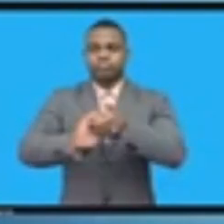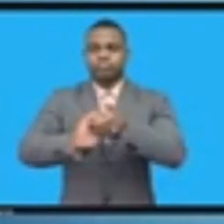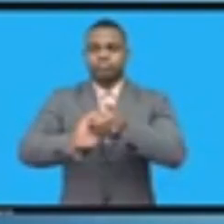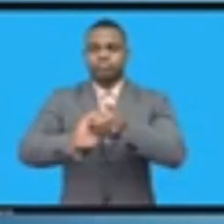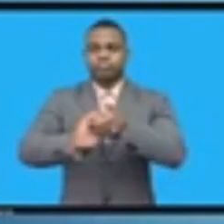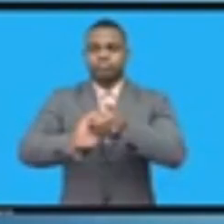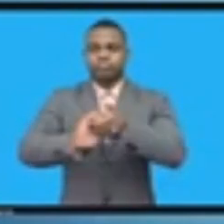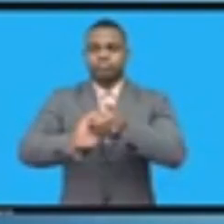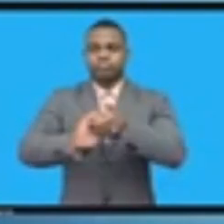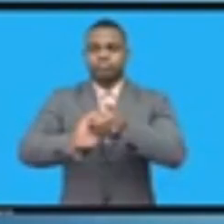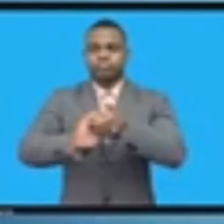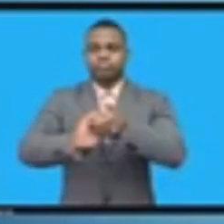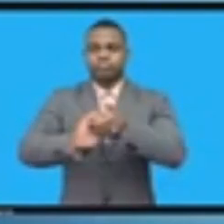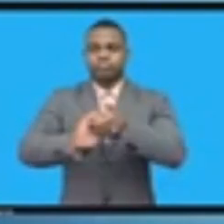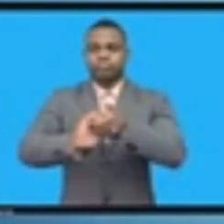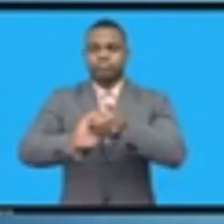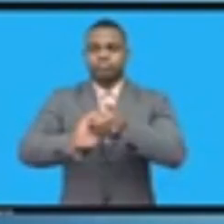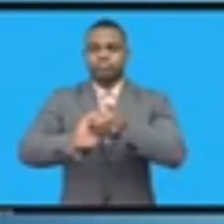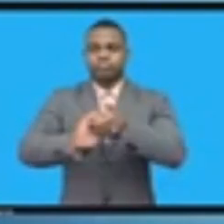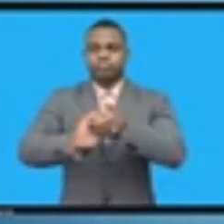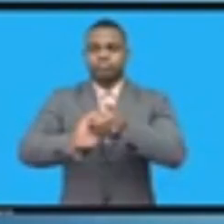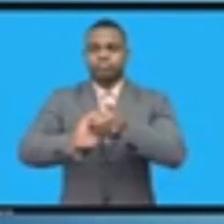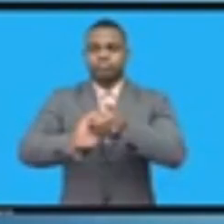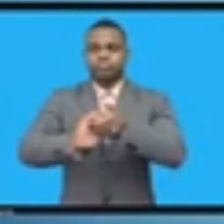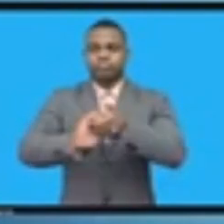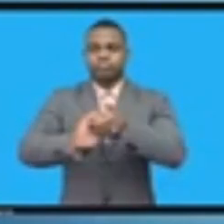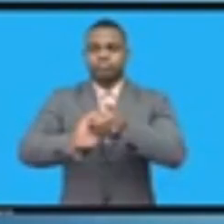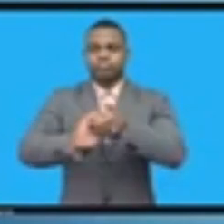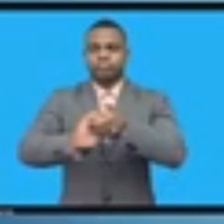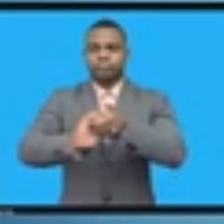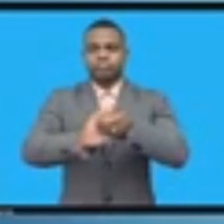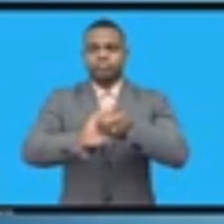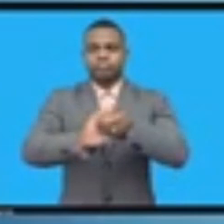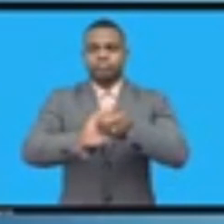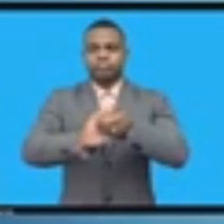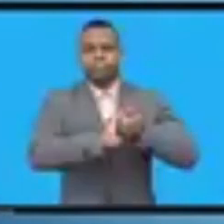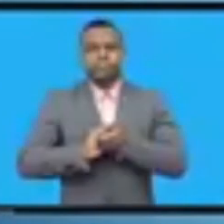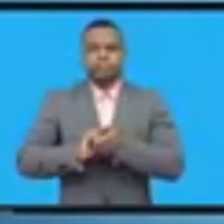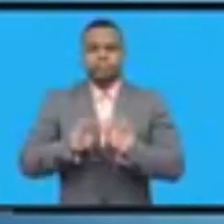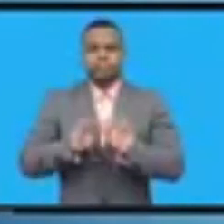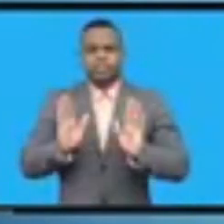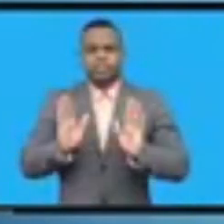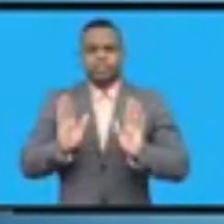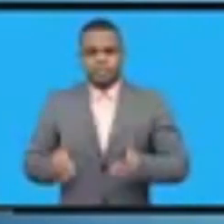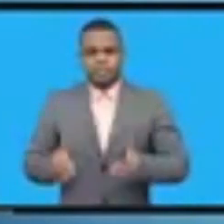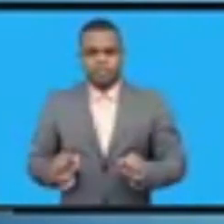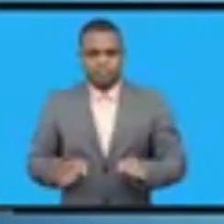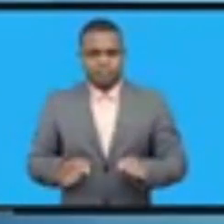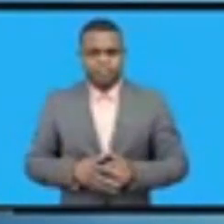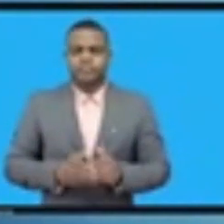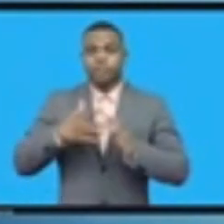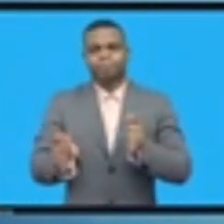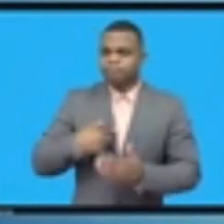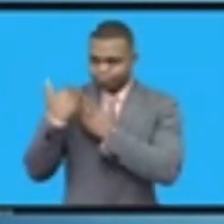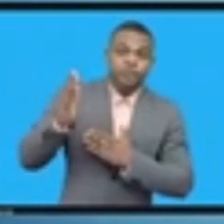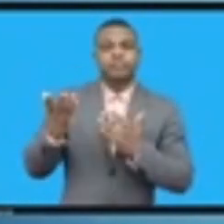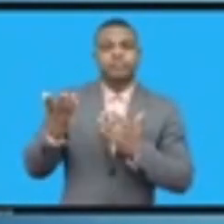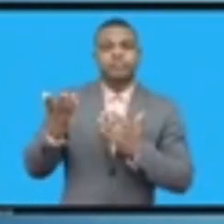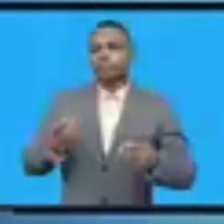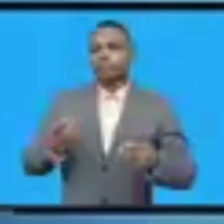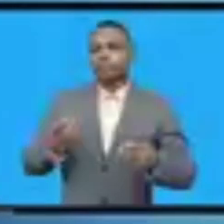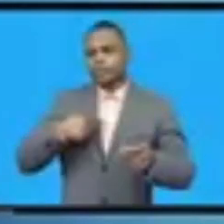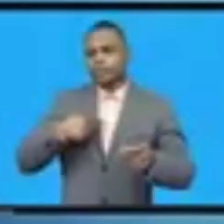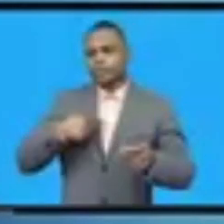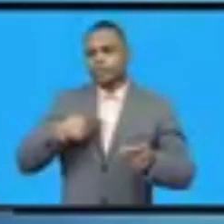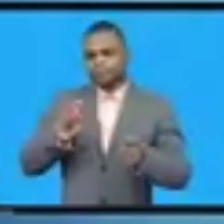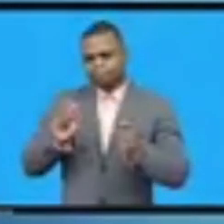互联网能够为人类造福。那么，我们需要去利用技术的，有意义的、有积极的一